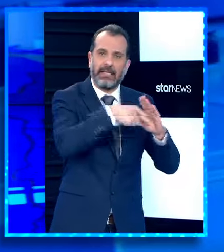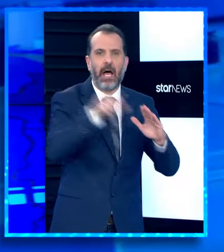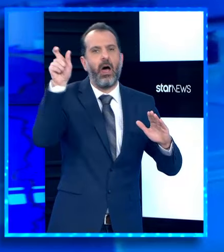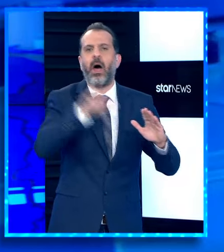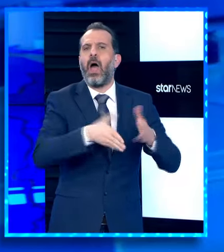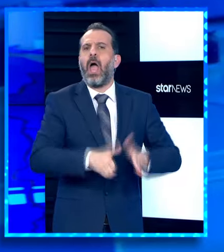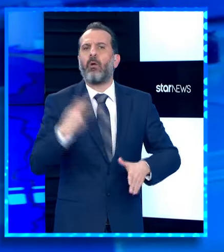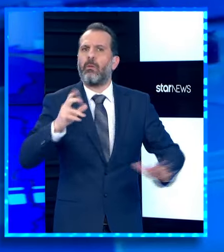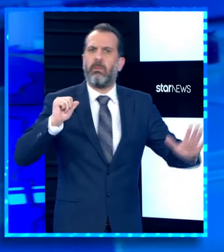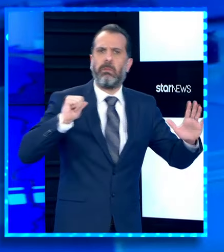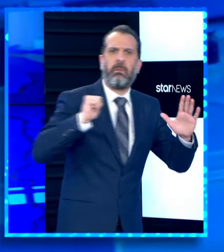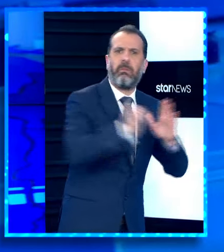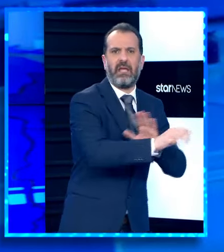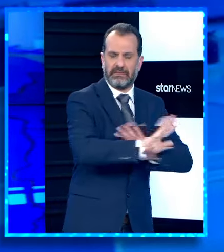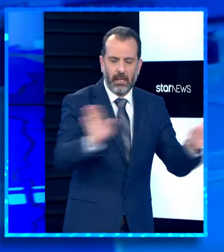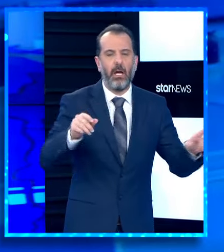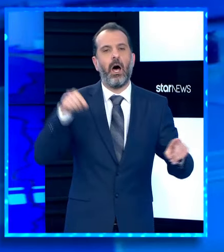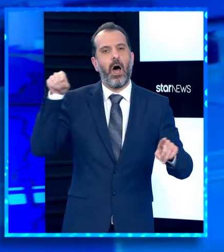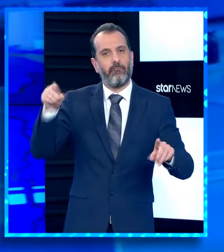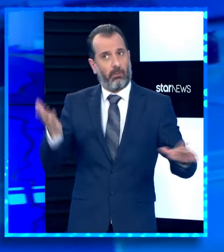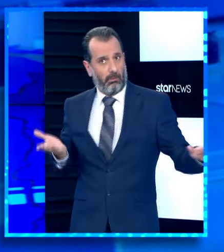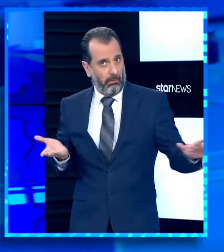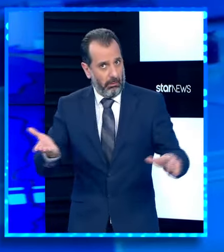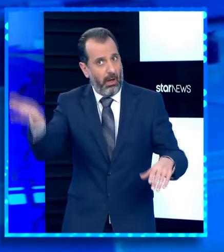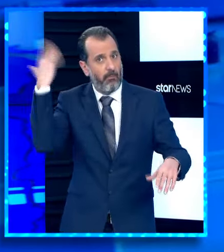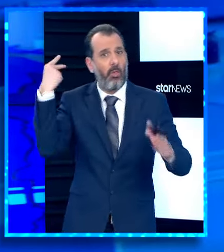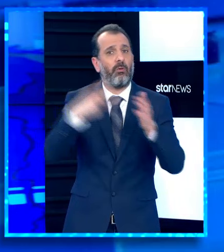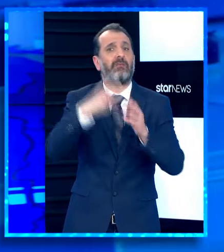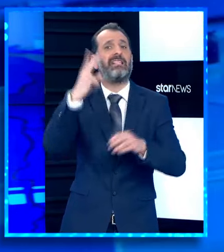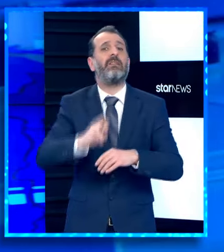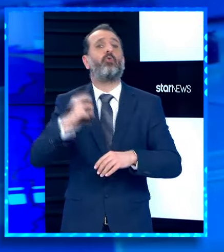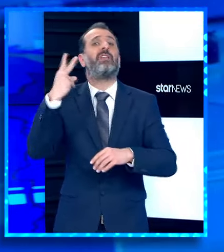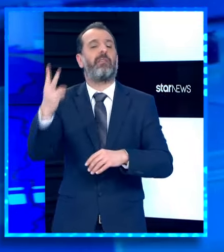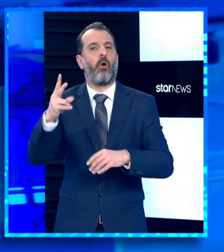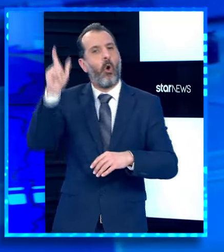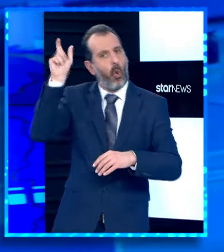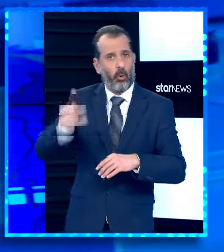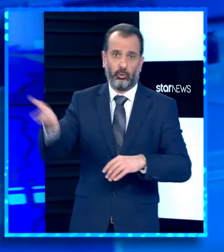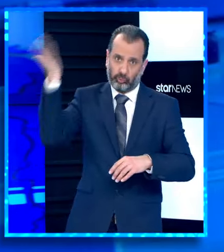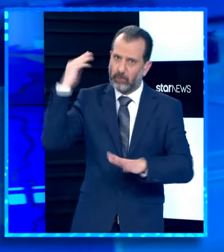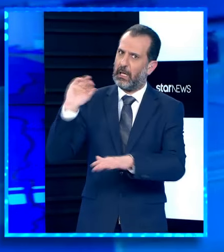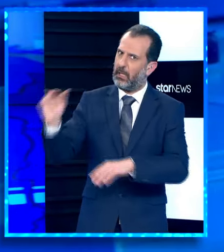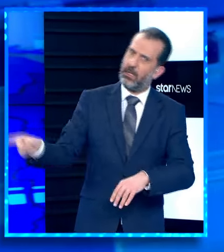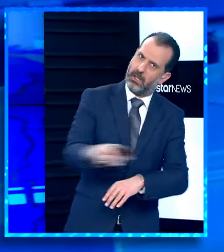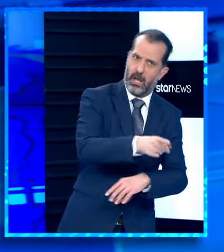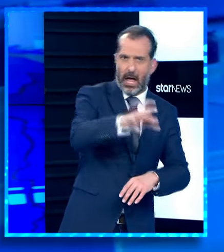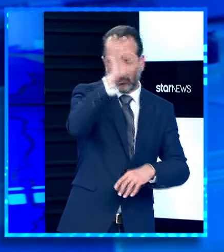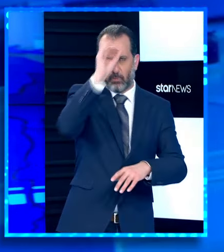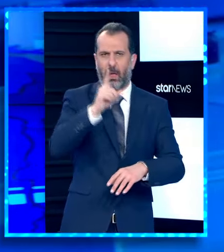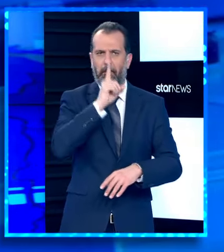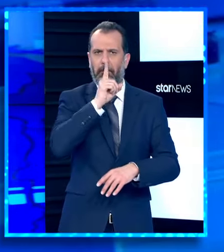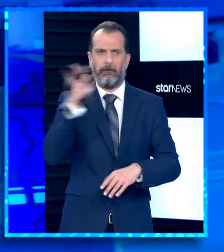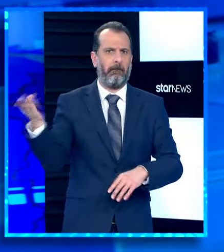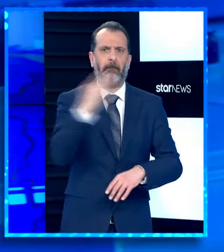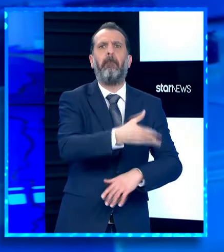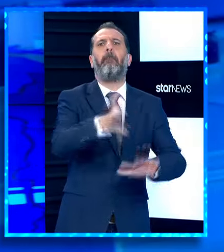μικρής. Αν και η καταγγελία είχε γίνει το 2022, ο ηλικιωμένος είχε κληθεί να δώσει εξηγήσεις, όμως δεν εμφανίστηκε ποτέ